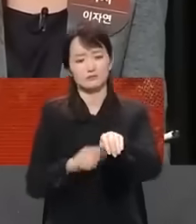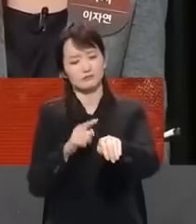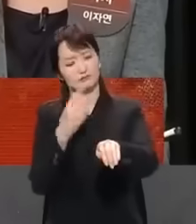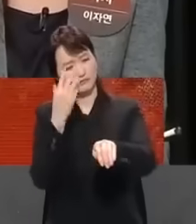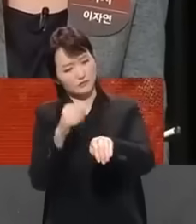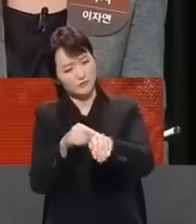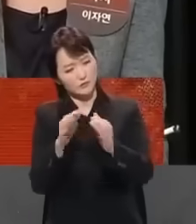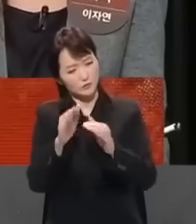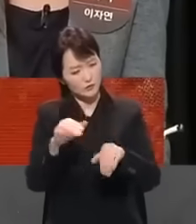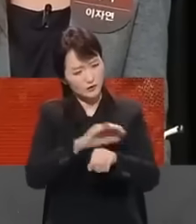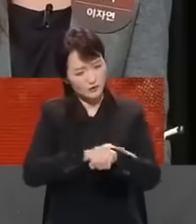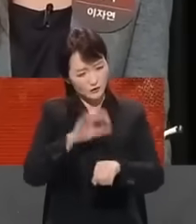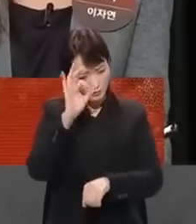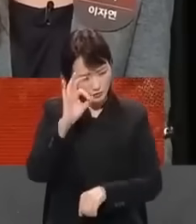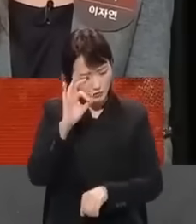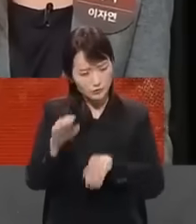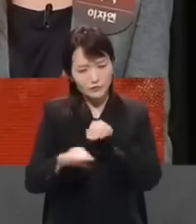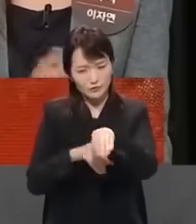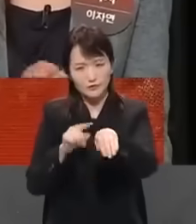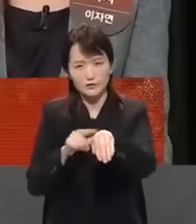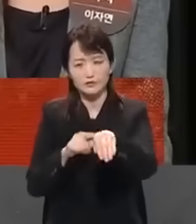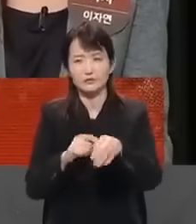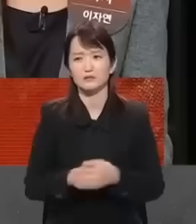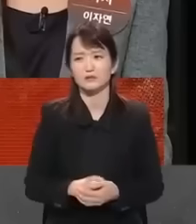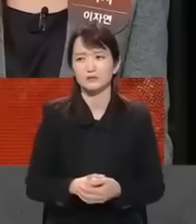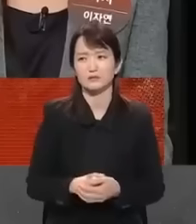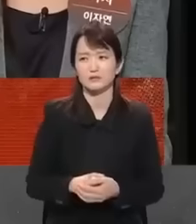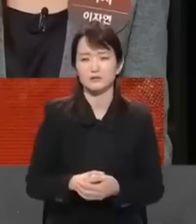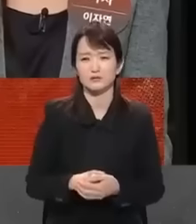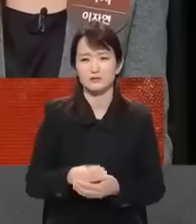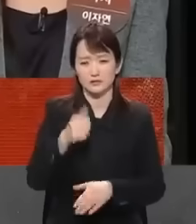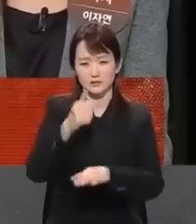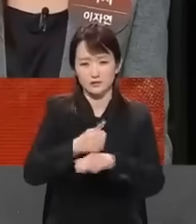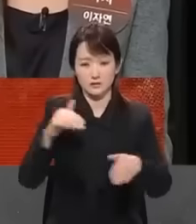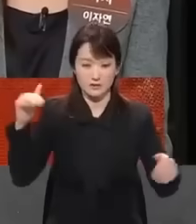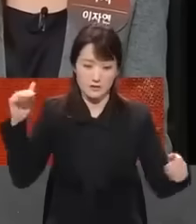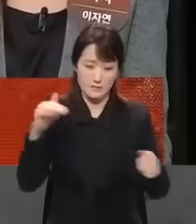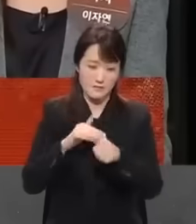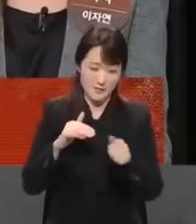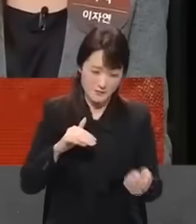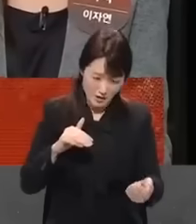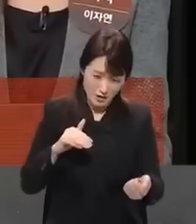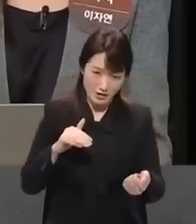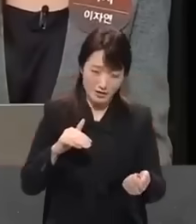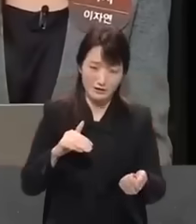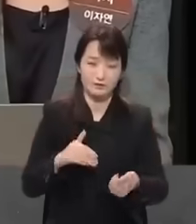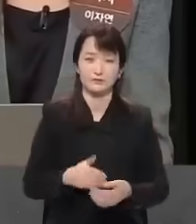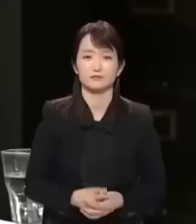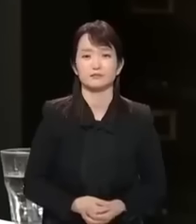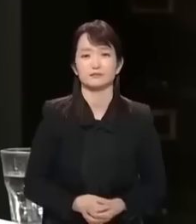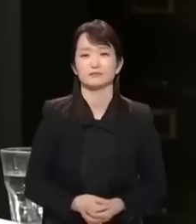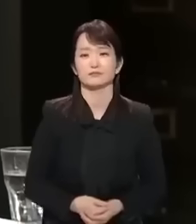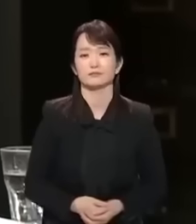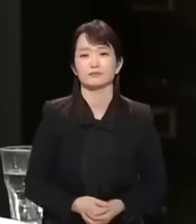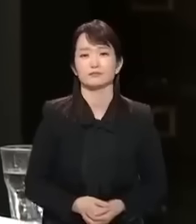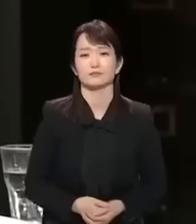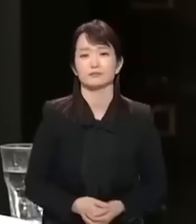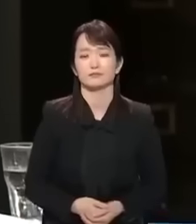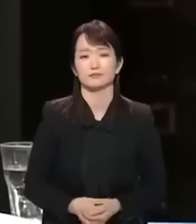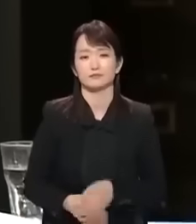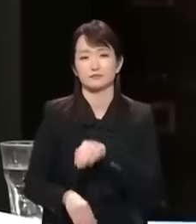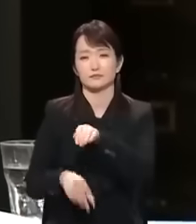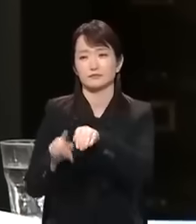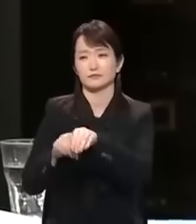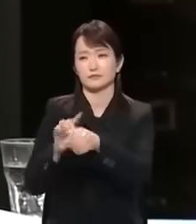자주 보던 차량이다 하는 반응도 있었고요 결국 일이 이렇게 터지는구나 하는 반응도 나왔습니다 교수님 근데이 차에 뭐